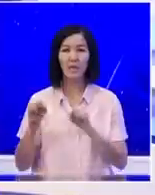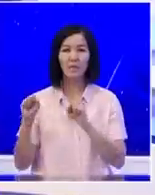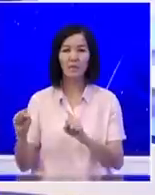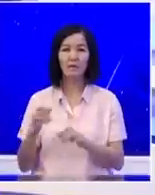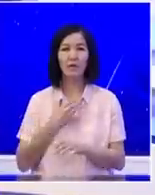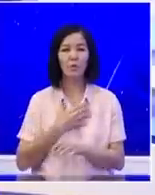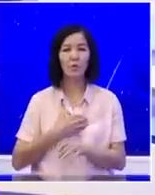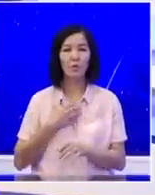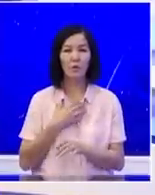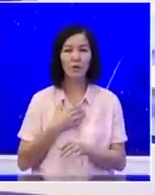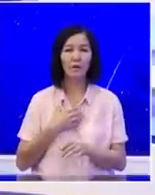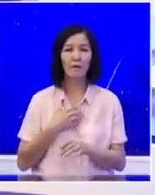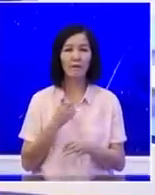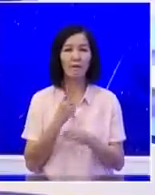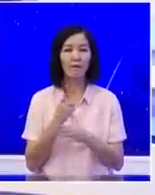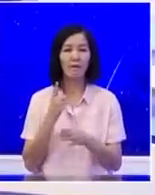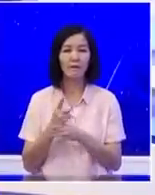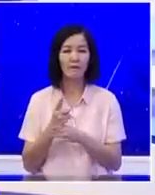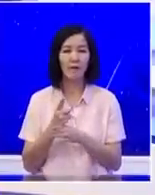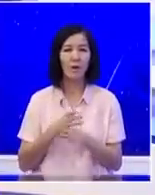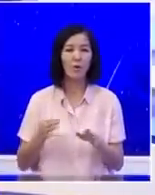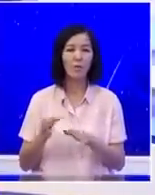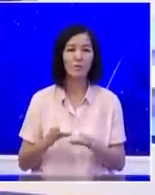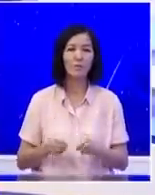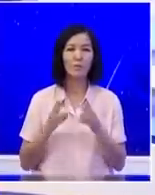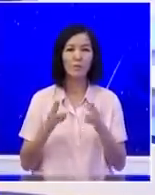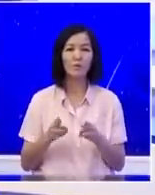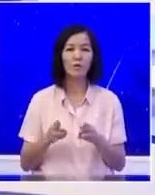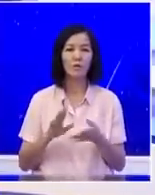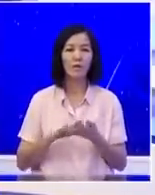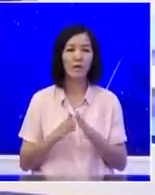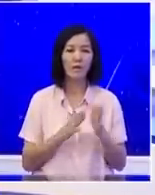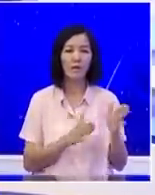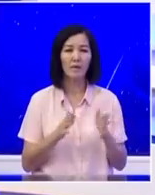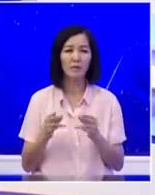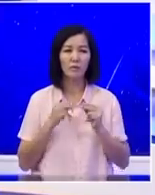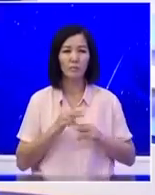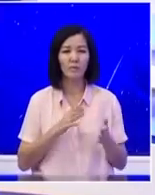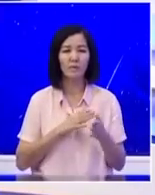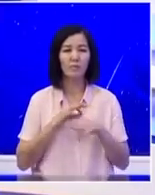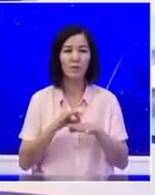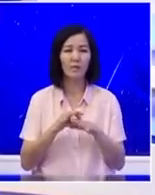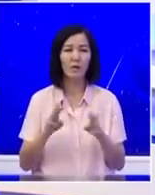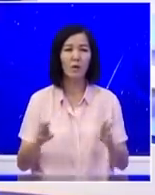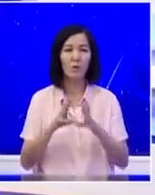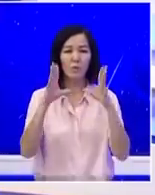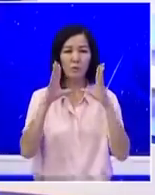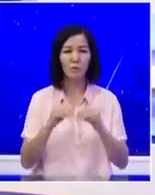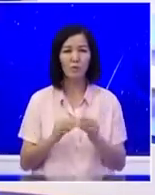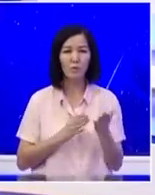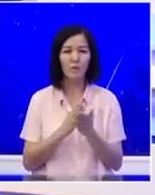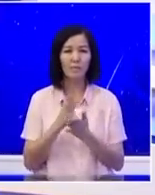Сақтықта қорлық жоқ, карантинге қарамастан облыстық төтеншеліктер қалыпты режимде жұмыс істеп жатыр. Осы жолы өрт сөндіру қызметі